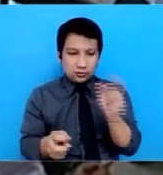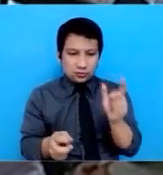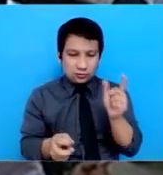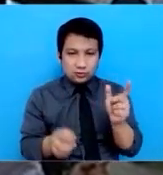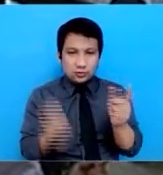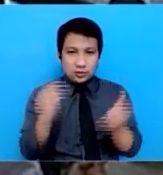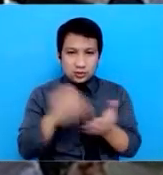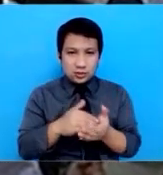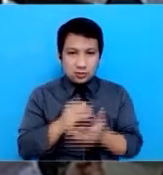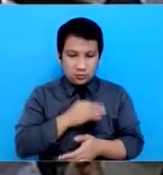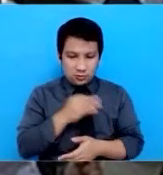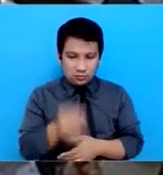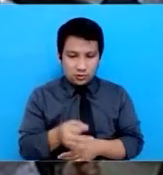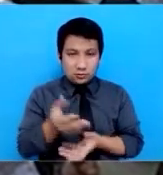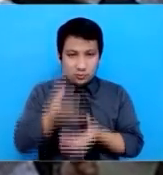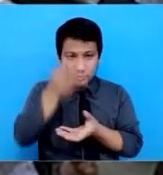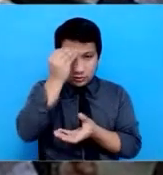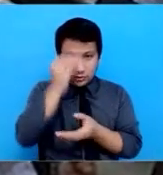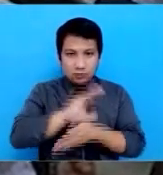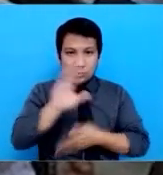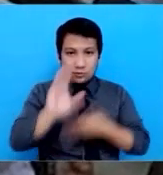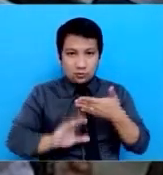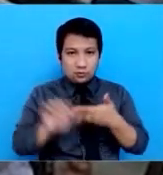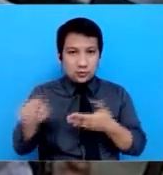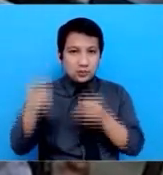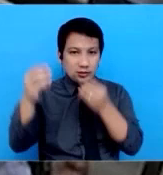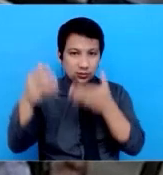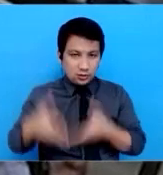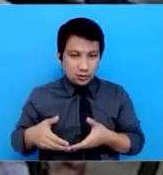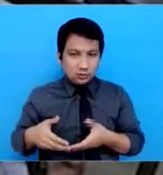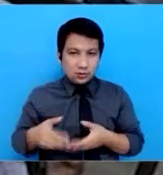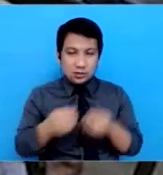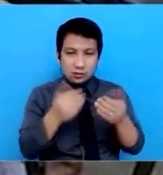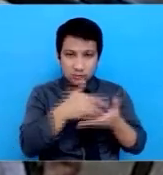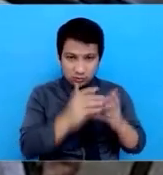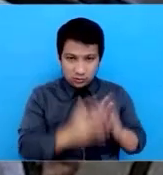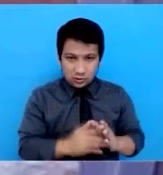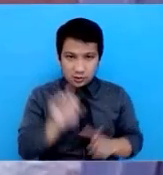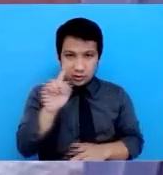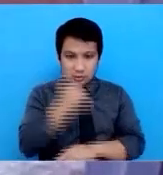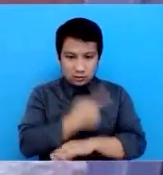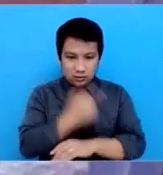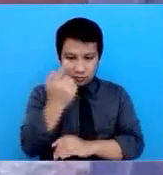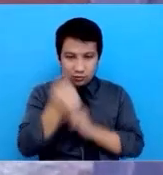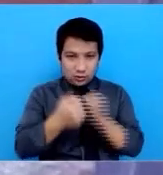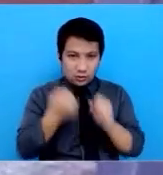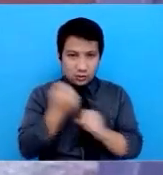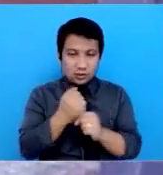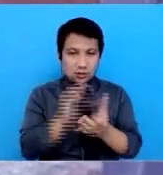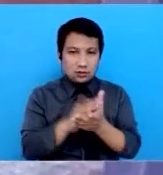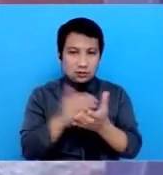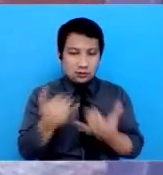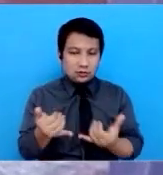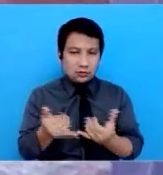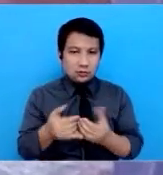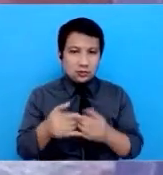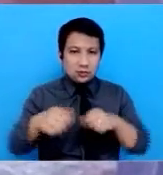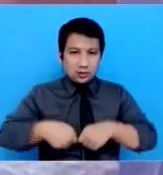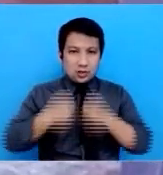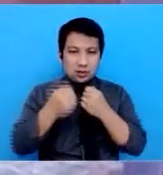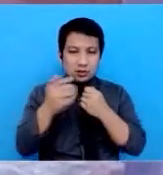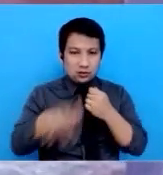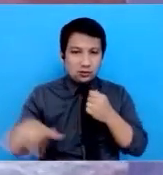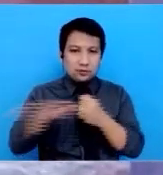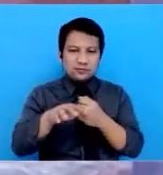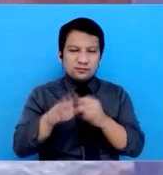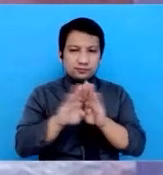learning sessions ang kailangang ma-fulfill ng mga guro at estudyante sa isang school year. Sa ngayon naman, pinagpaliban na muna ang